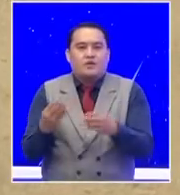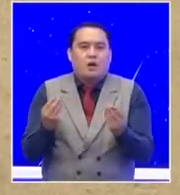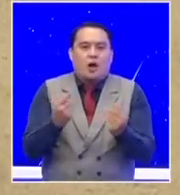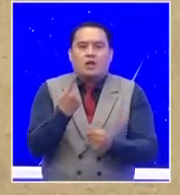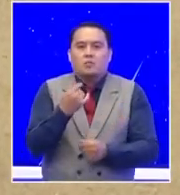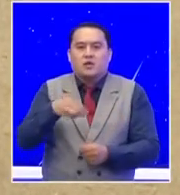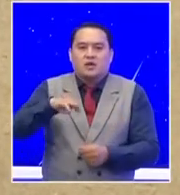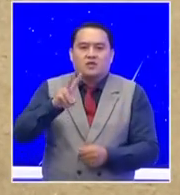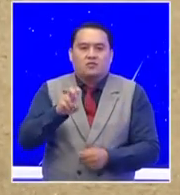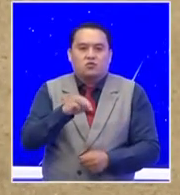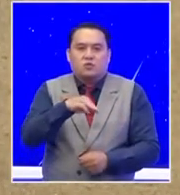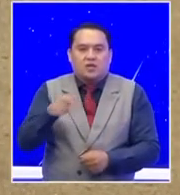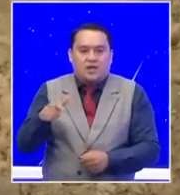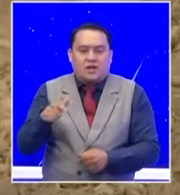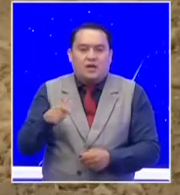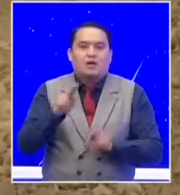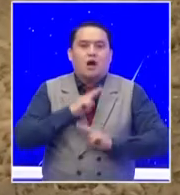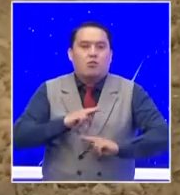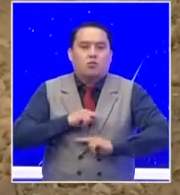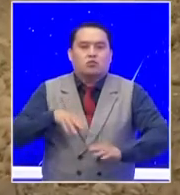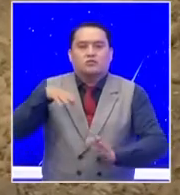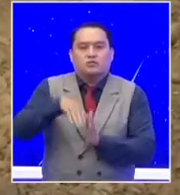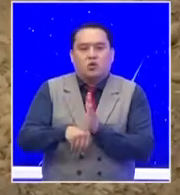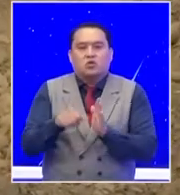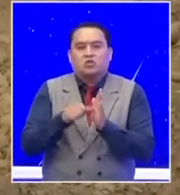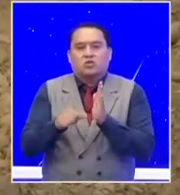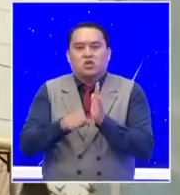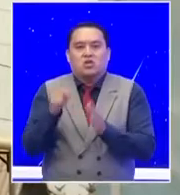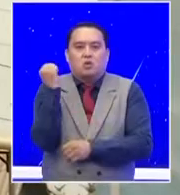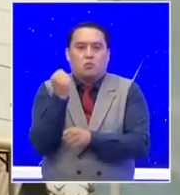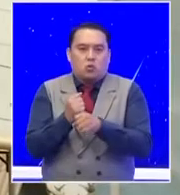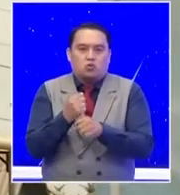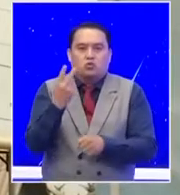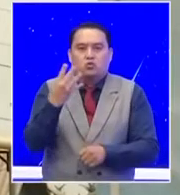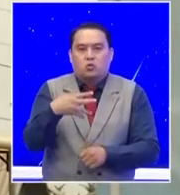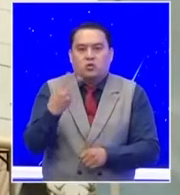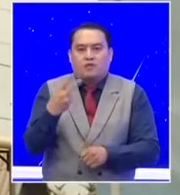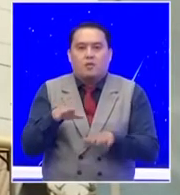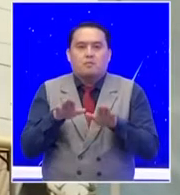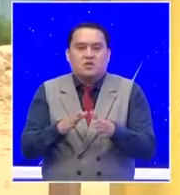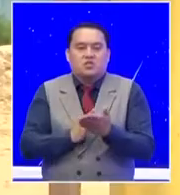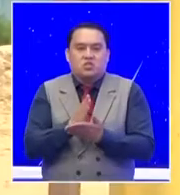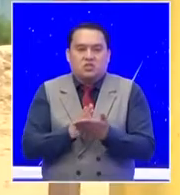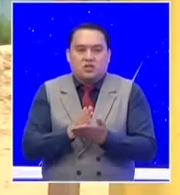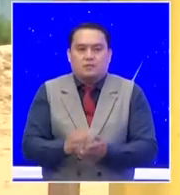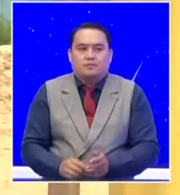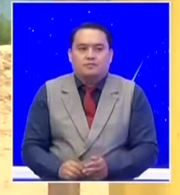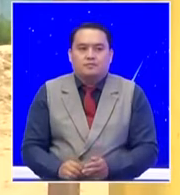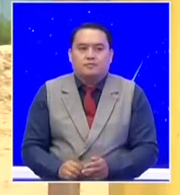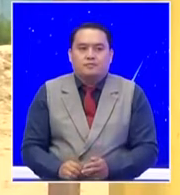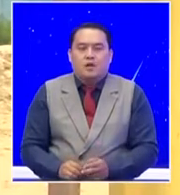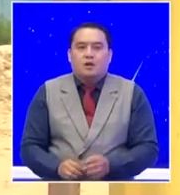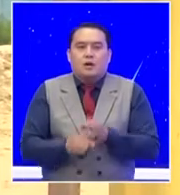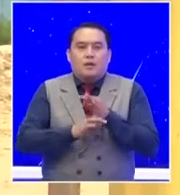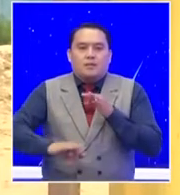1 миллиарда 200 миллионов тенге. В работах задействованы более 60 рабочих, 42 из которых местные жители.